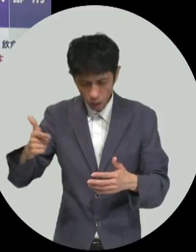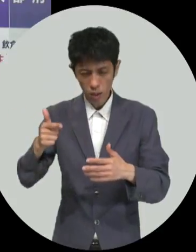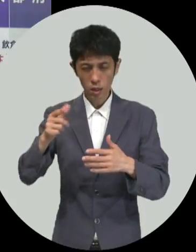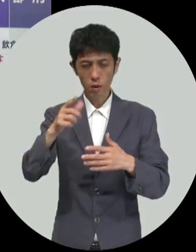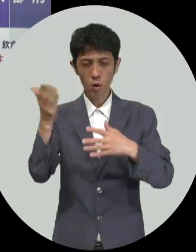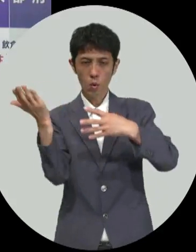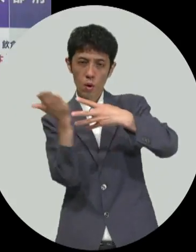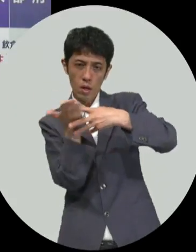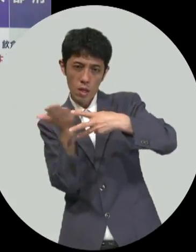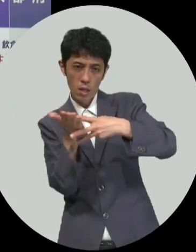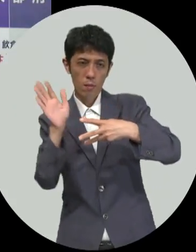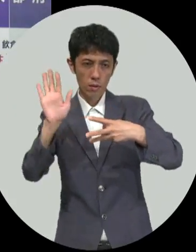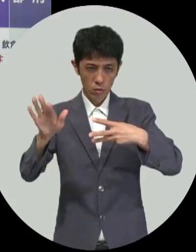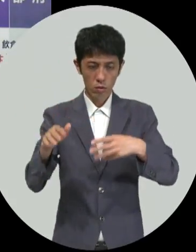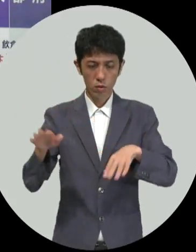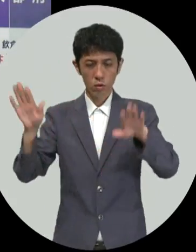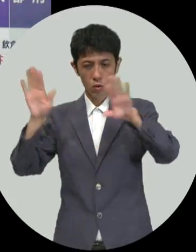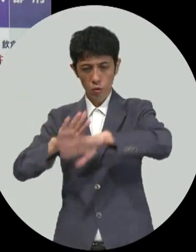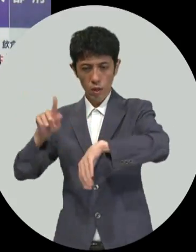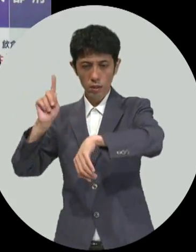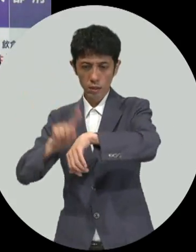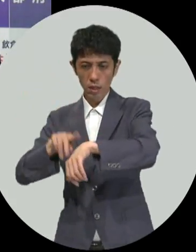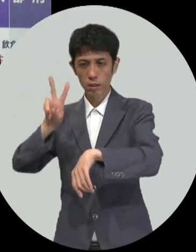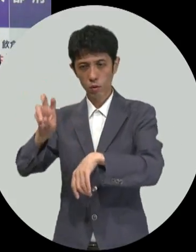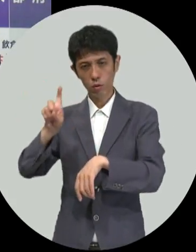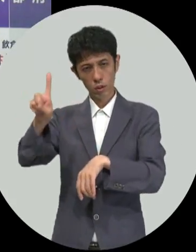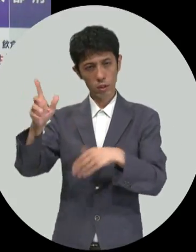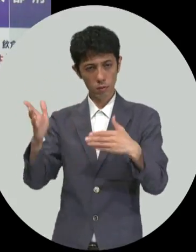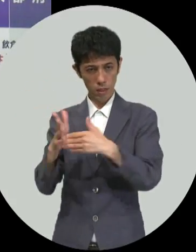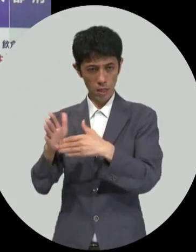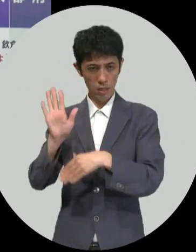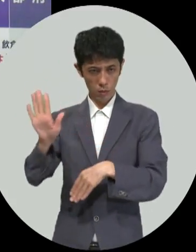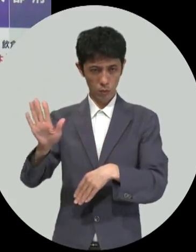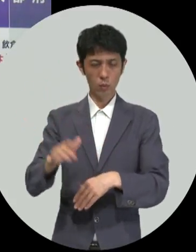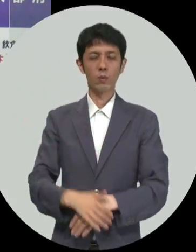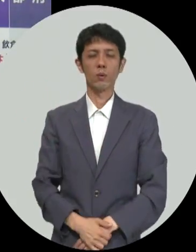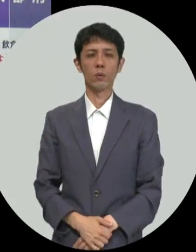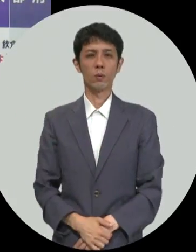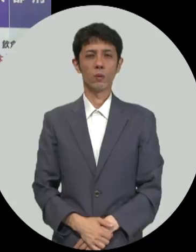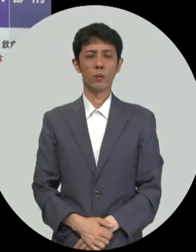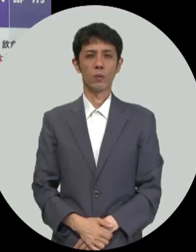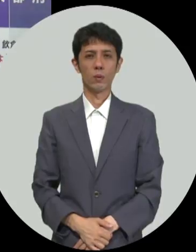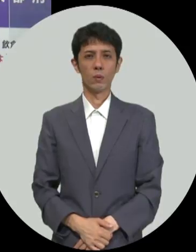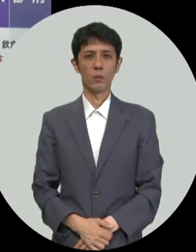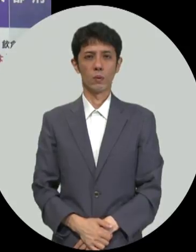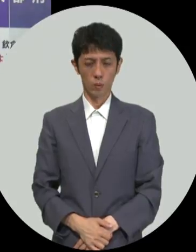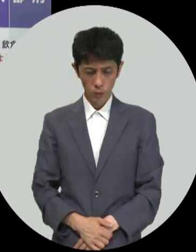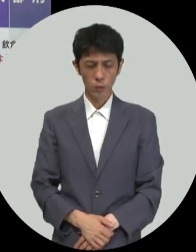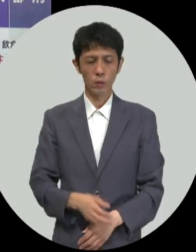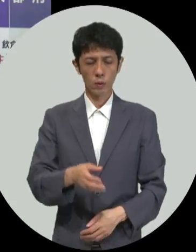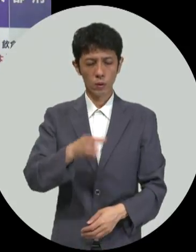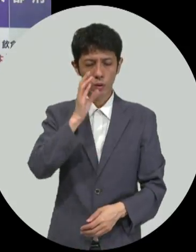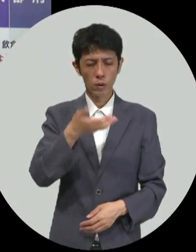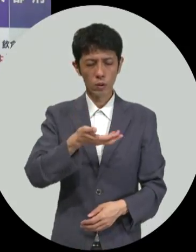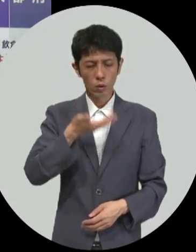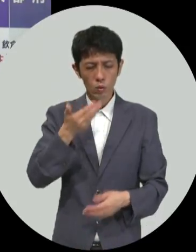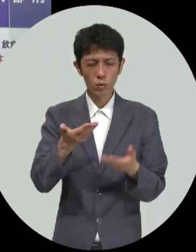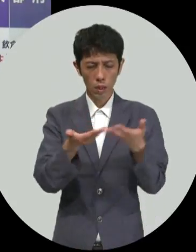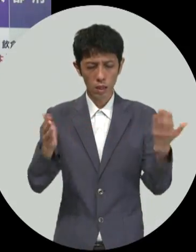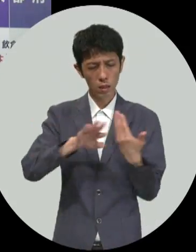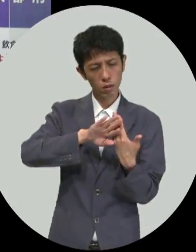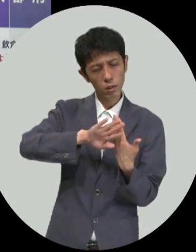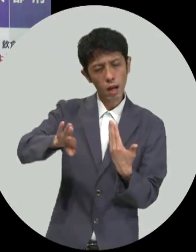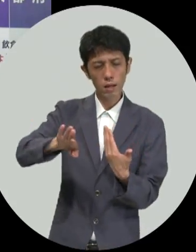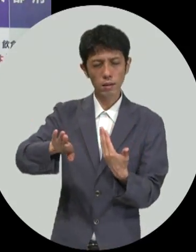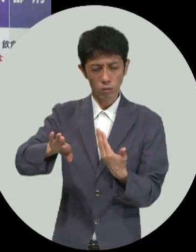して、21時までということでの時間を制限を入れております。それから飲食店等以外に